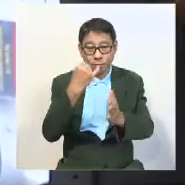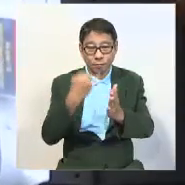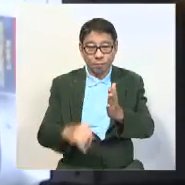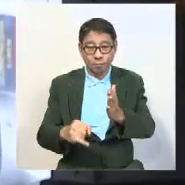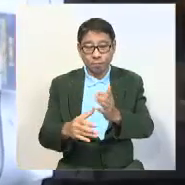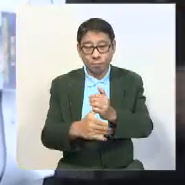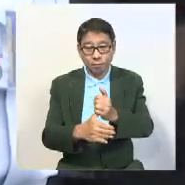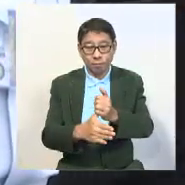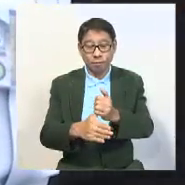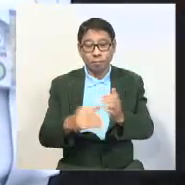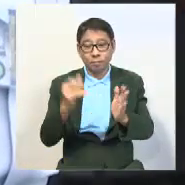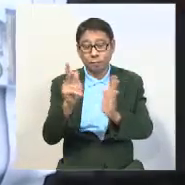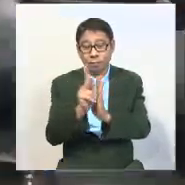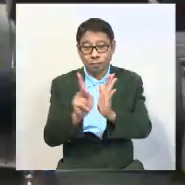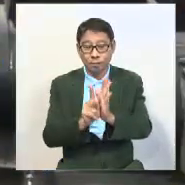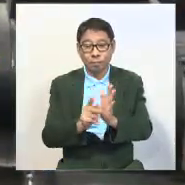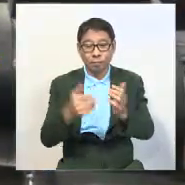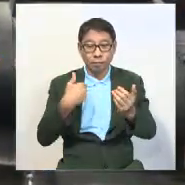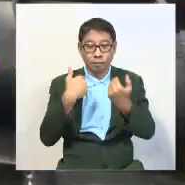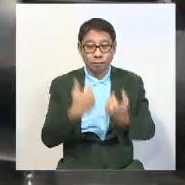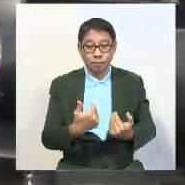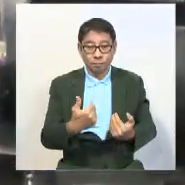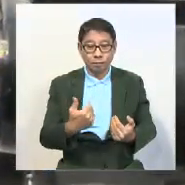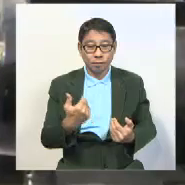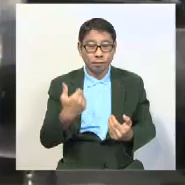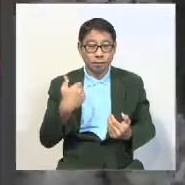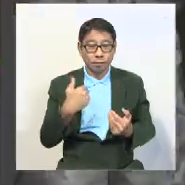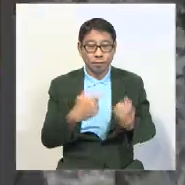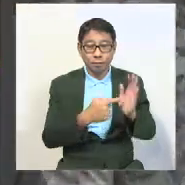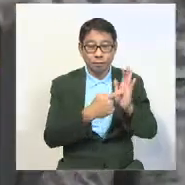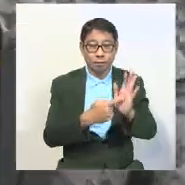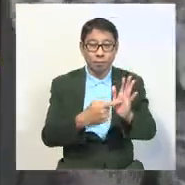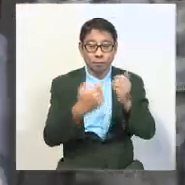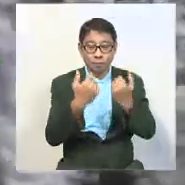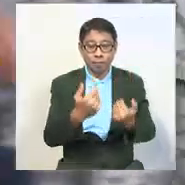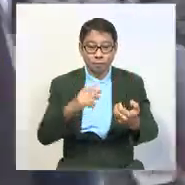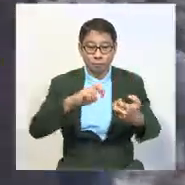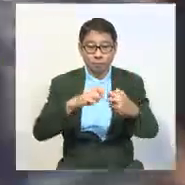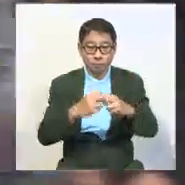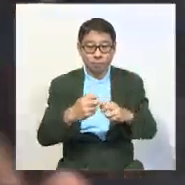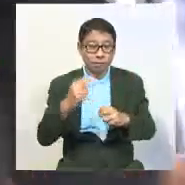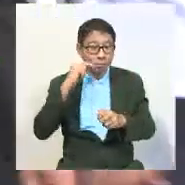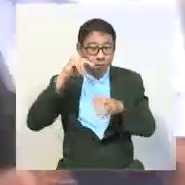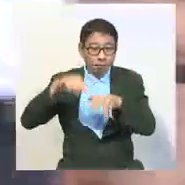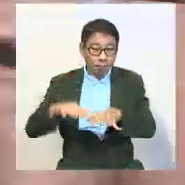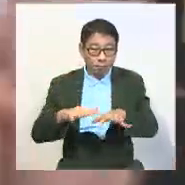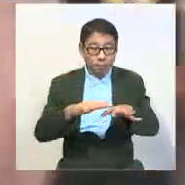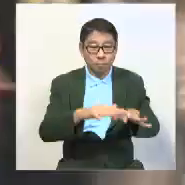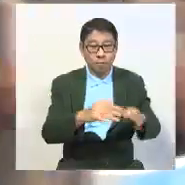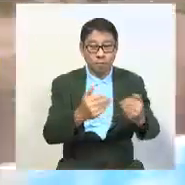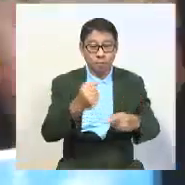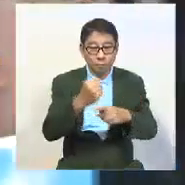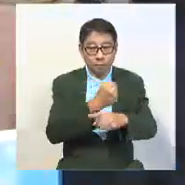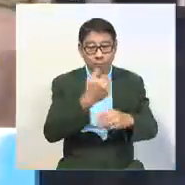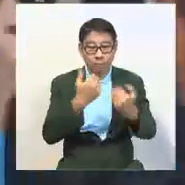ายการฝึกสาธิตการช่วยเหลือผู้ประสบภัยในทะเลและการขจัดคราบน้ำมันในทะเลโดย